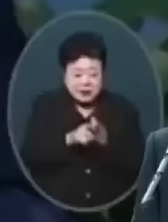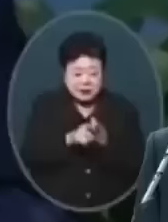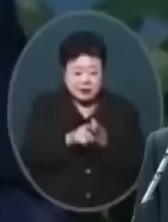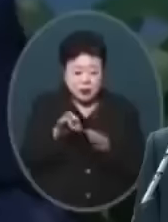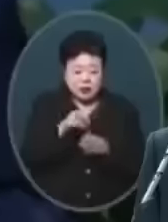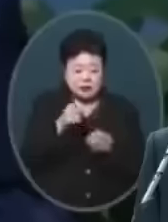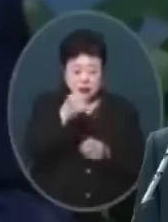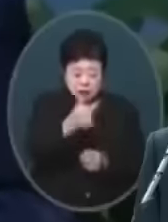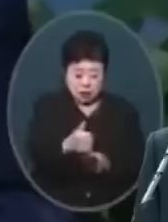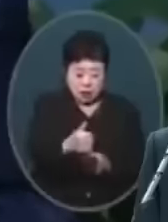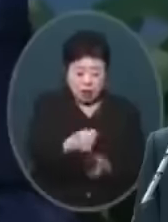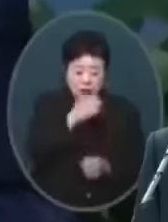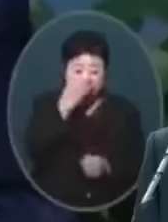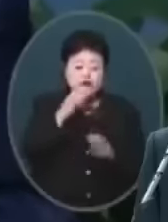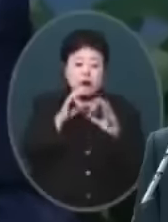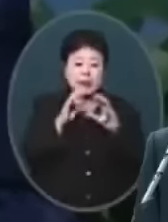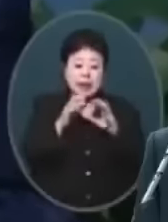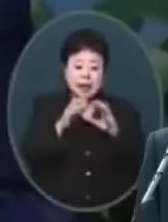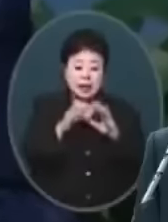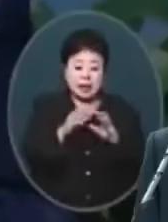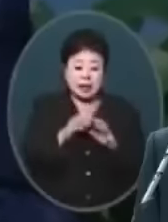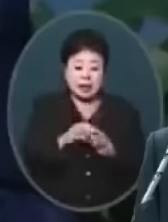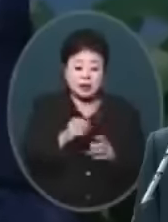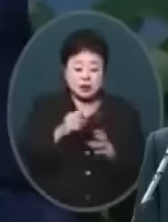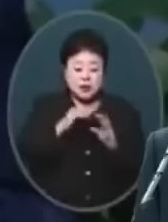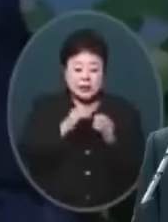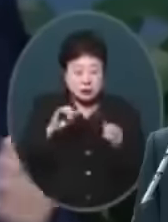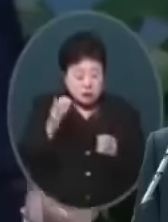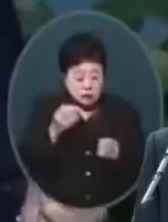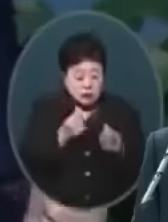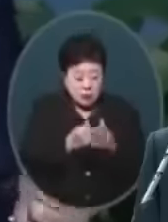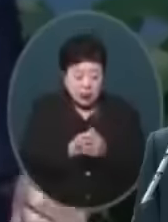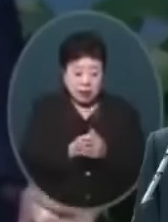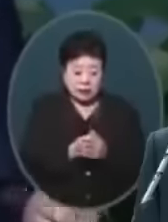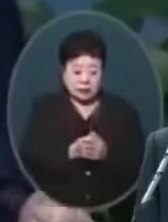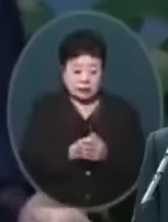왕 같은 재상이요 거룩한 나라요 거의 소유된 백성이요